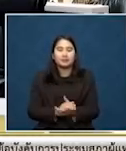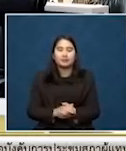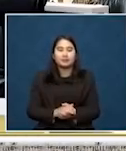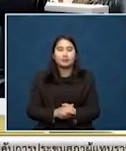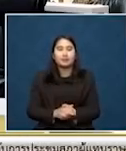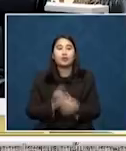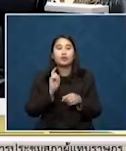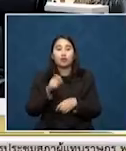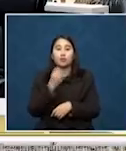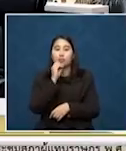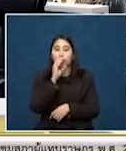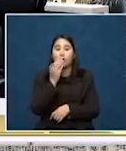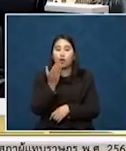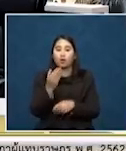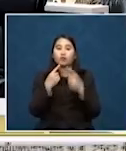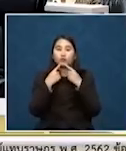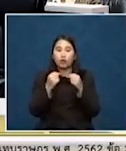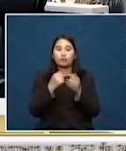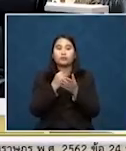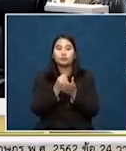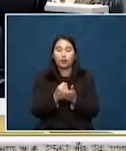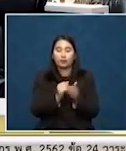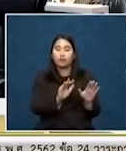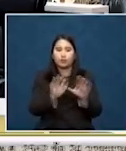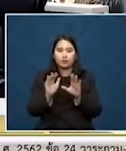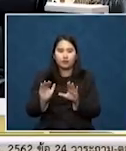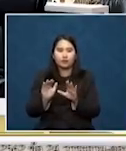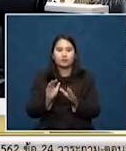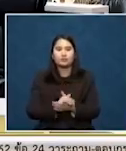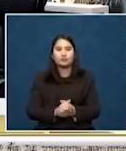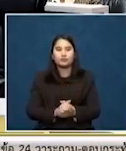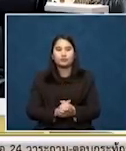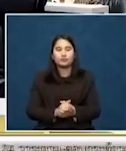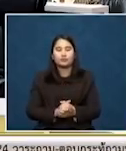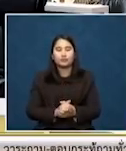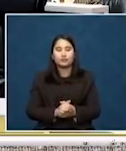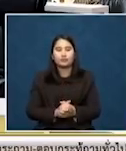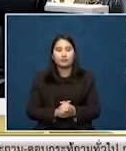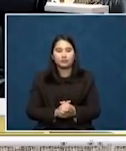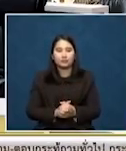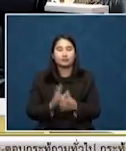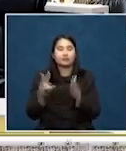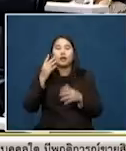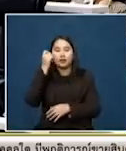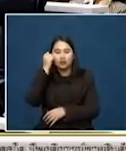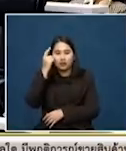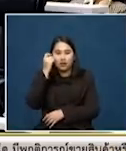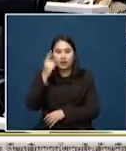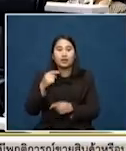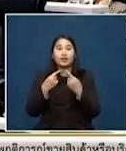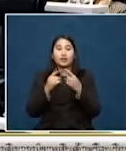ใช้สิทธิ์ในการไม่เข้ามาตอบคุณเพราะเขาไปราชการเขาไม่ได้หนีไปโวห้องโวห้า